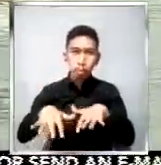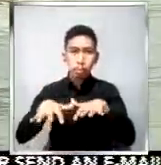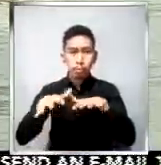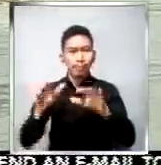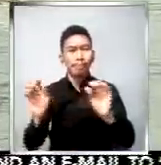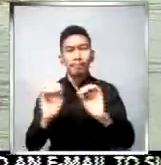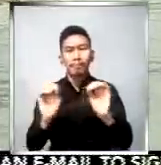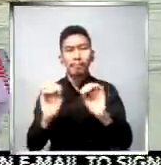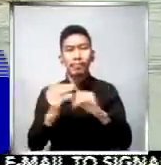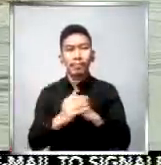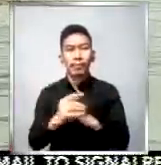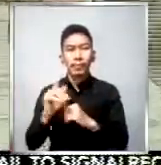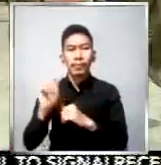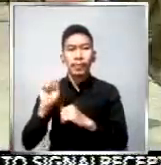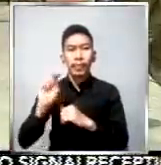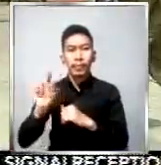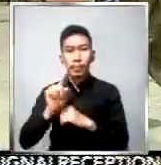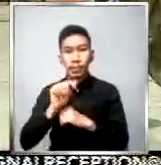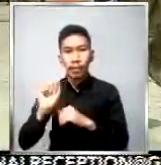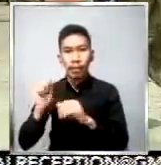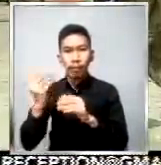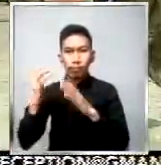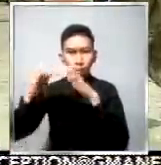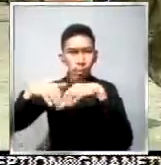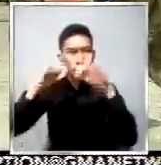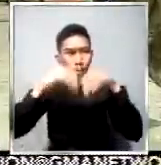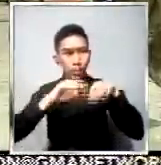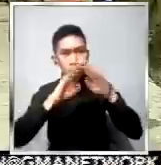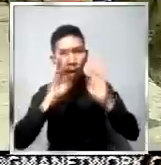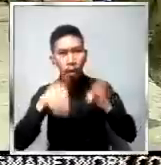namang ibang malaking pinsala ang bagyo sa buong lalawigan.